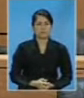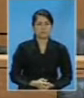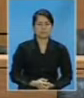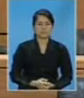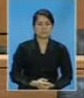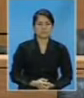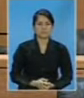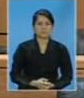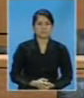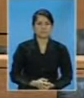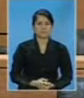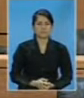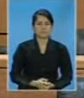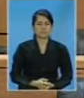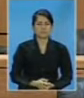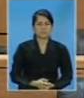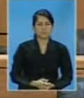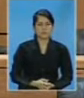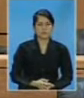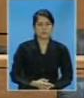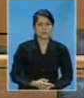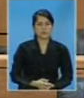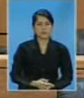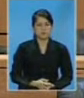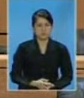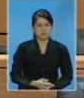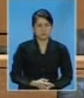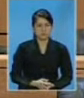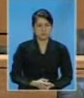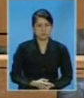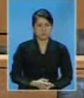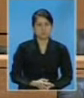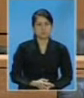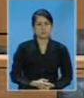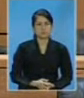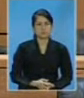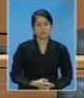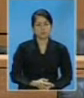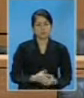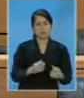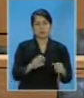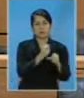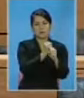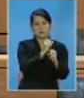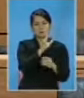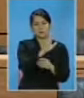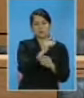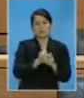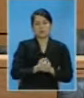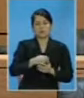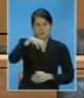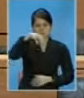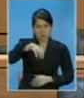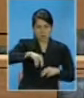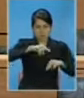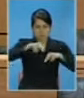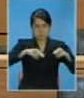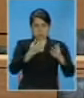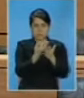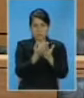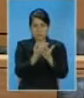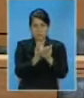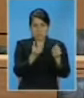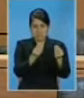0016/290ผมขออนุญาตอย่างนี้ครับท่านประธานในข้อสรุปของสำนักงานตัวเงินแผ่นดินนี่ลงประทับลับม